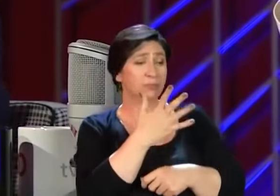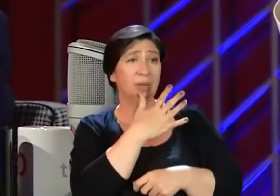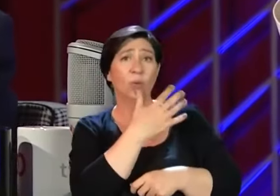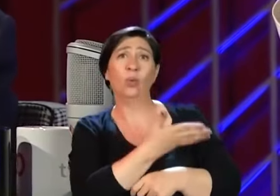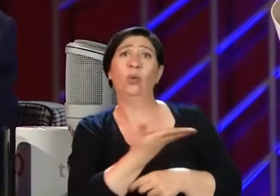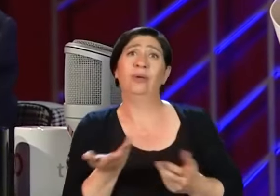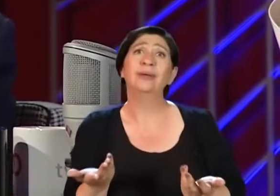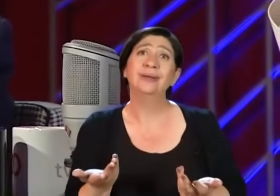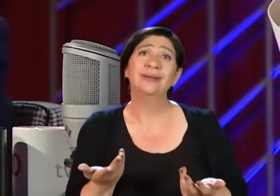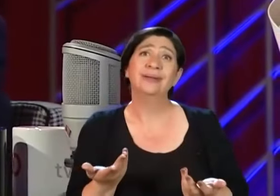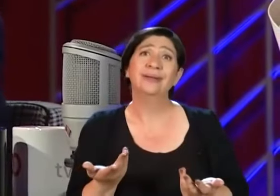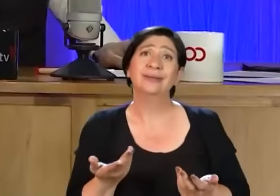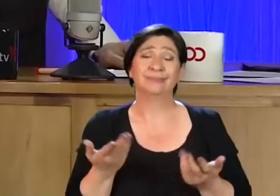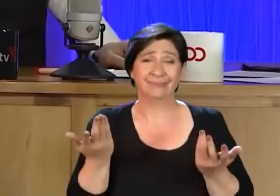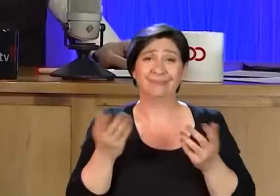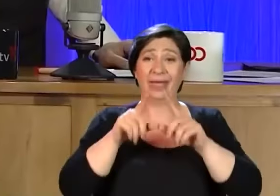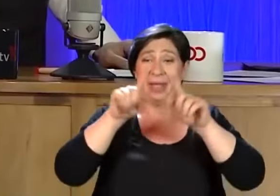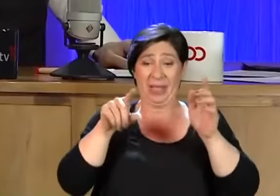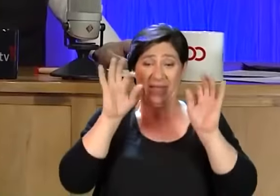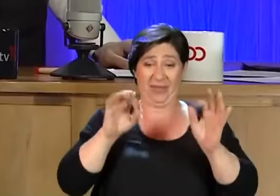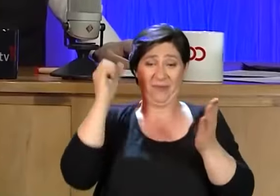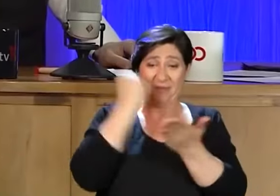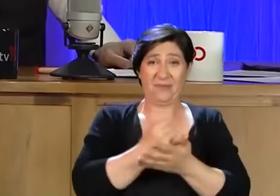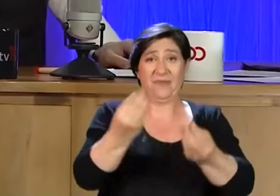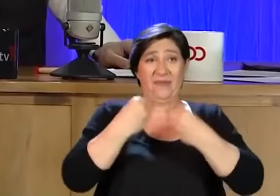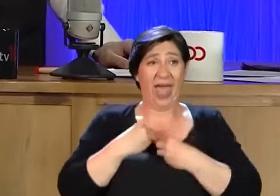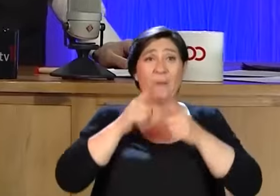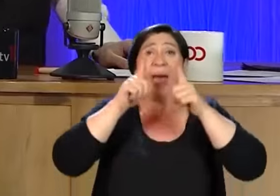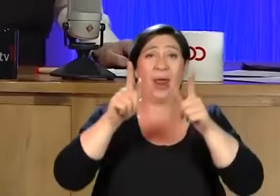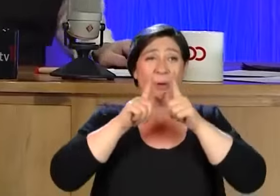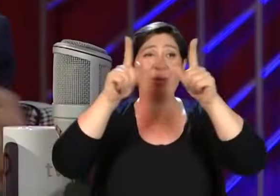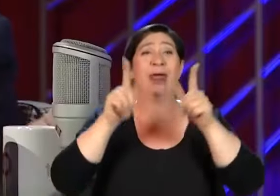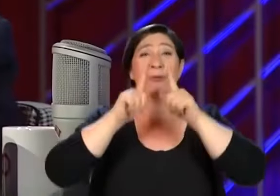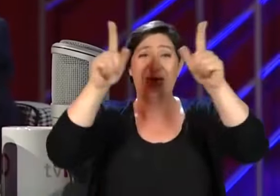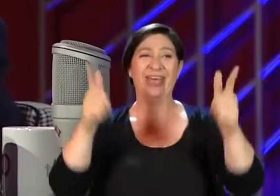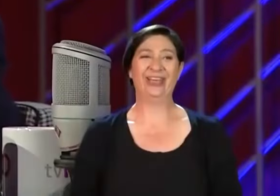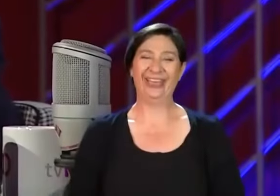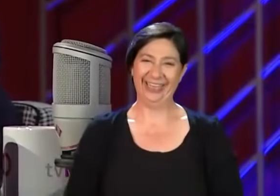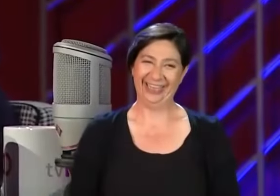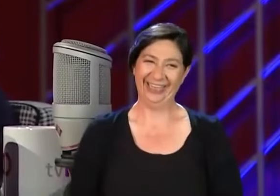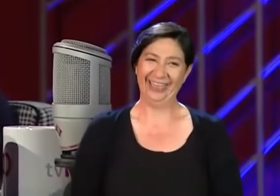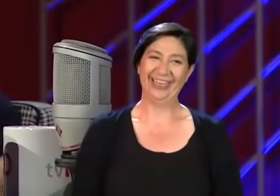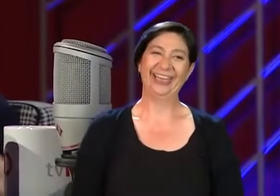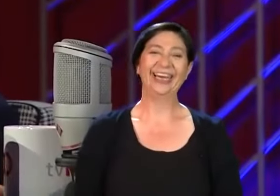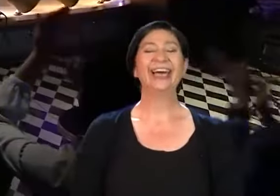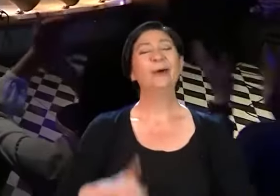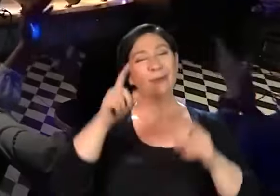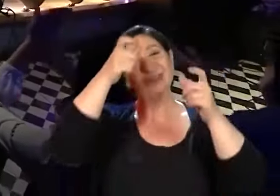size mesela mazbatayı anlatıyor. Mazbatayı ver, mazbatayı ver diye bağırıyorlar, çağırıyorlar. Yani bu, böyle bir Türkiye